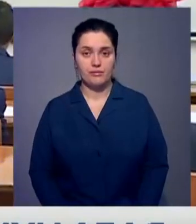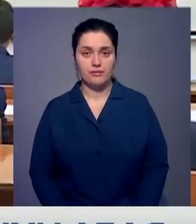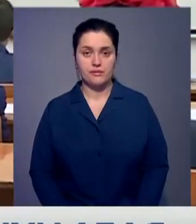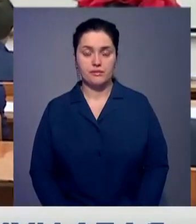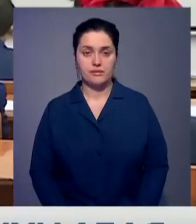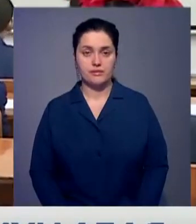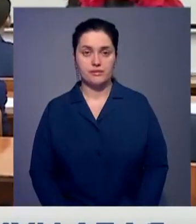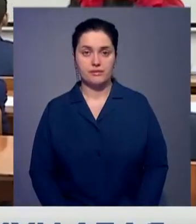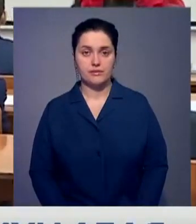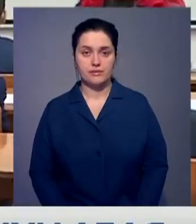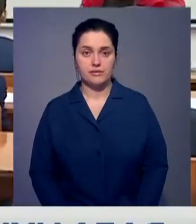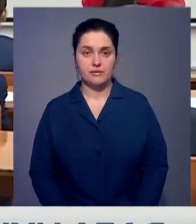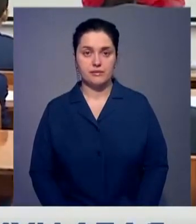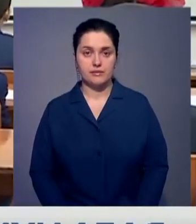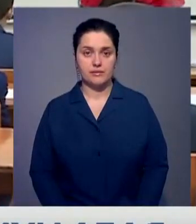0